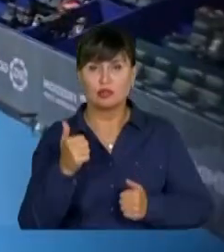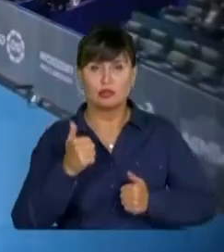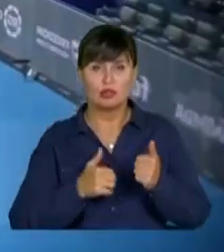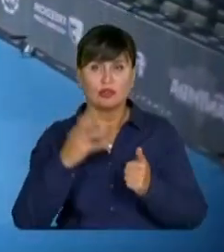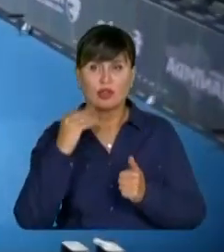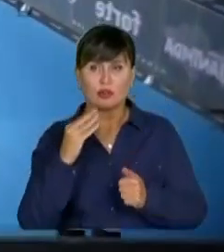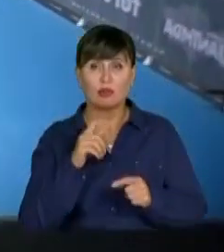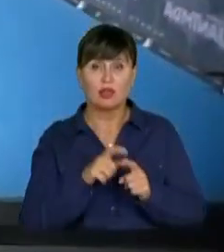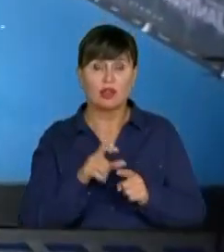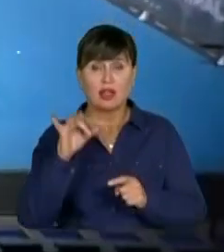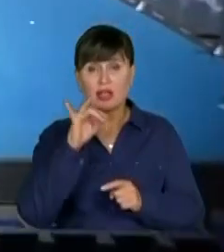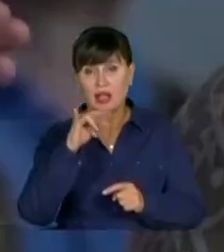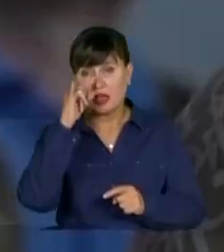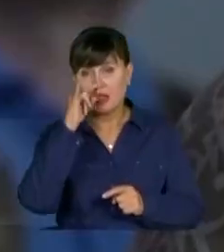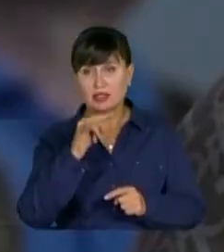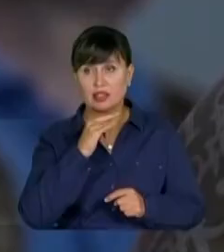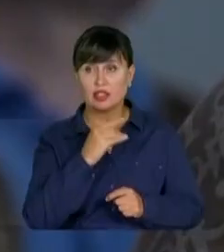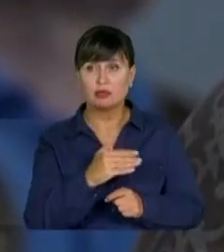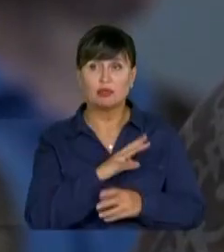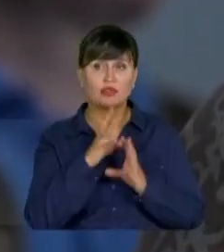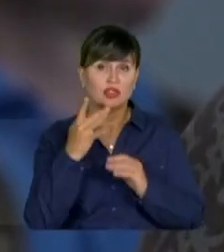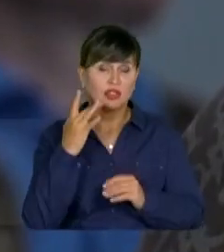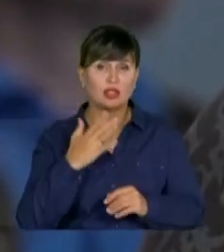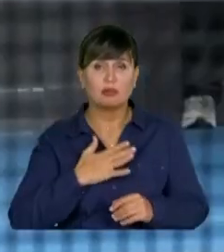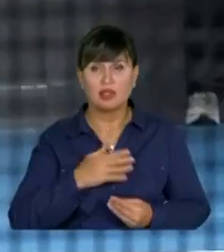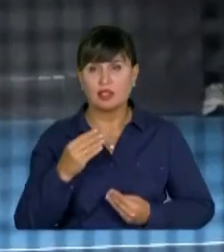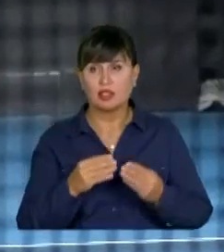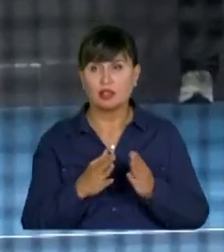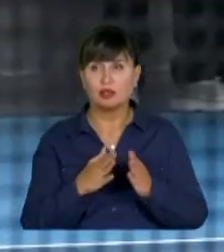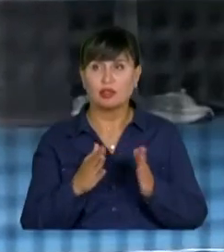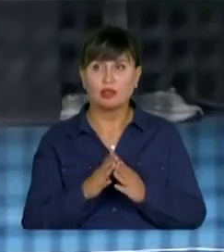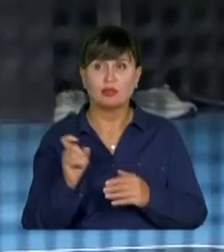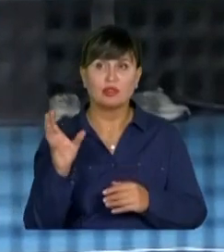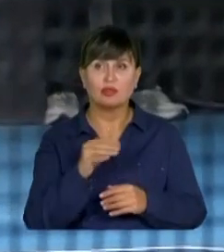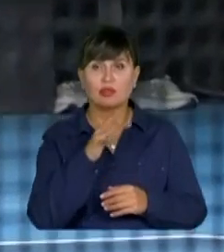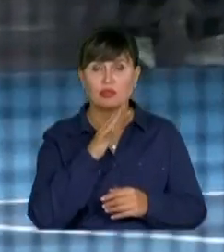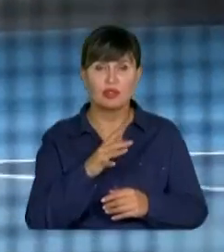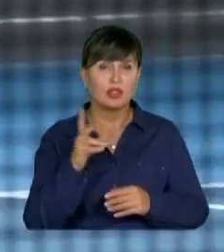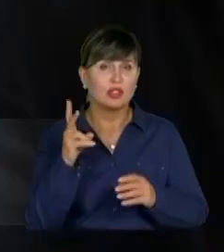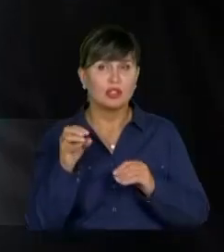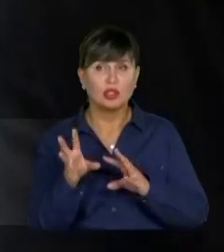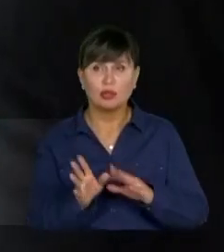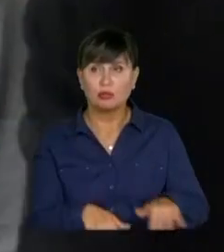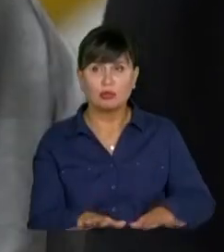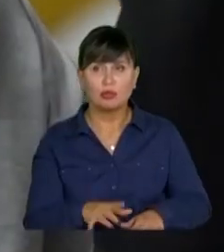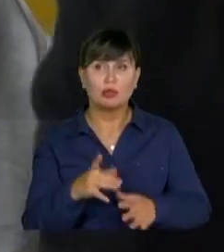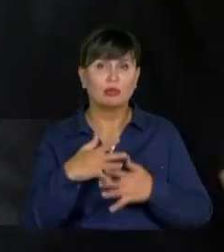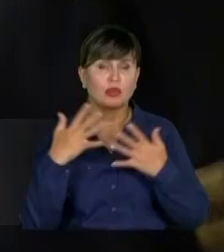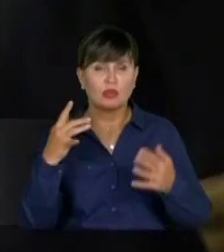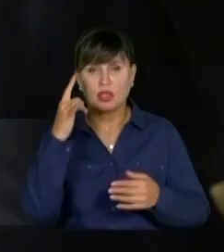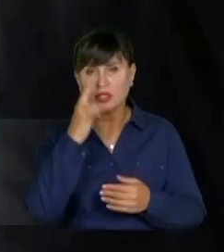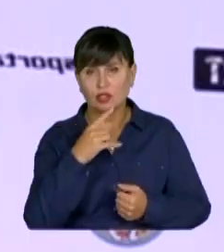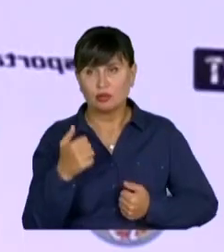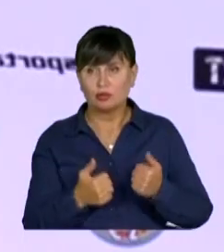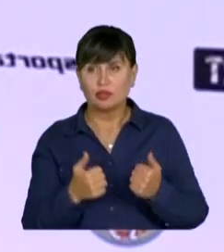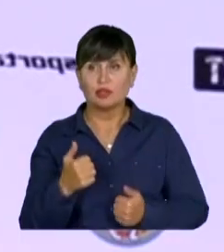словам легенды казахстанского тенниса, ему всегда приятно играть дома. За все время Михаил не пропустил ни одного большого казахстанского